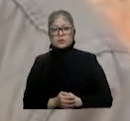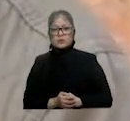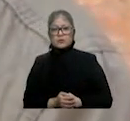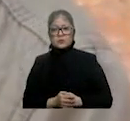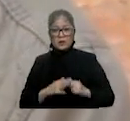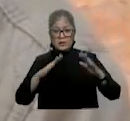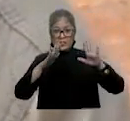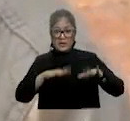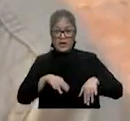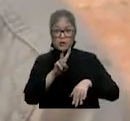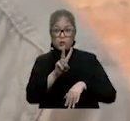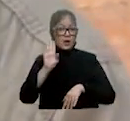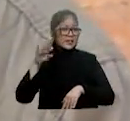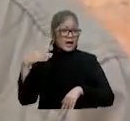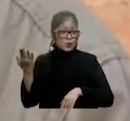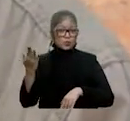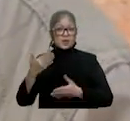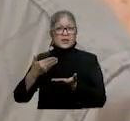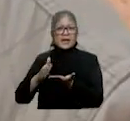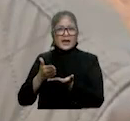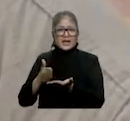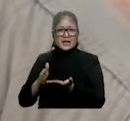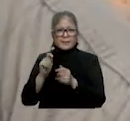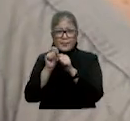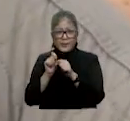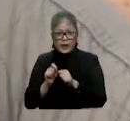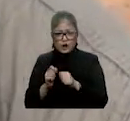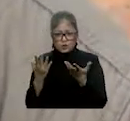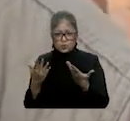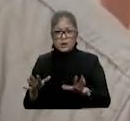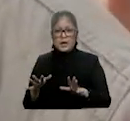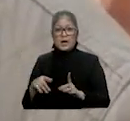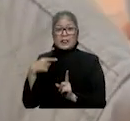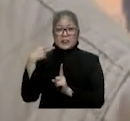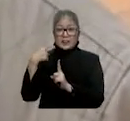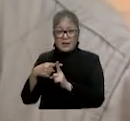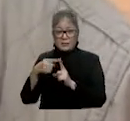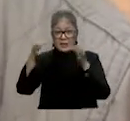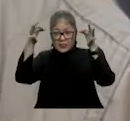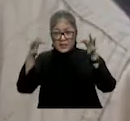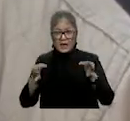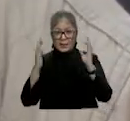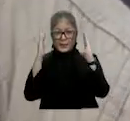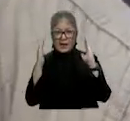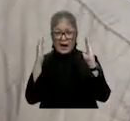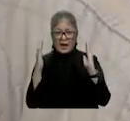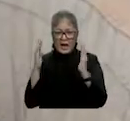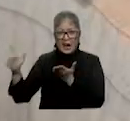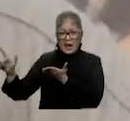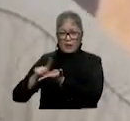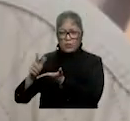akad kredit, yang menepati tinggal di sini, menambah bangunan tanpa ada konfirmasi dari kami